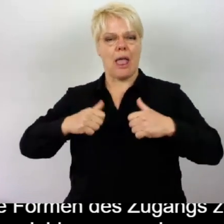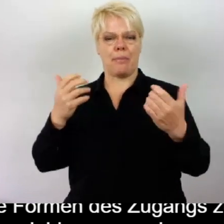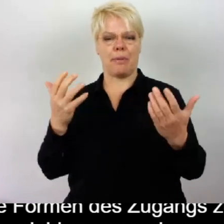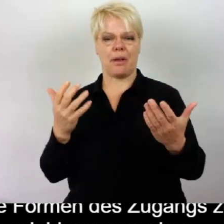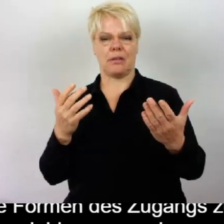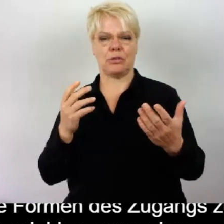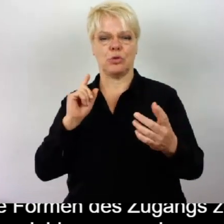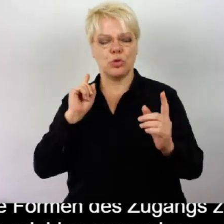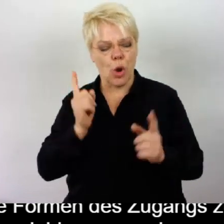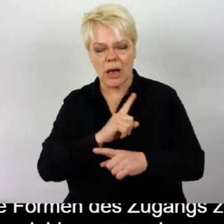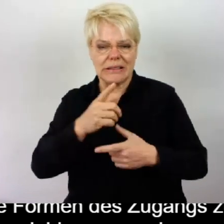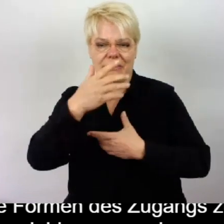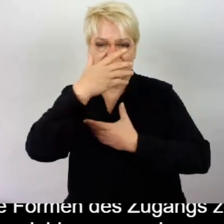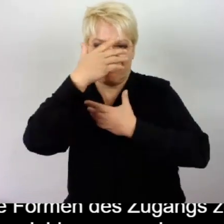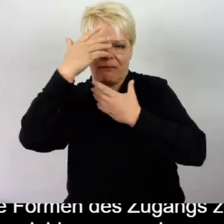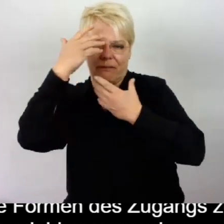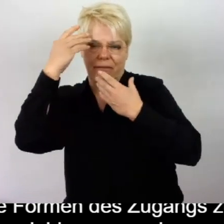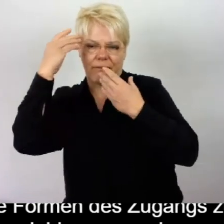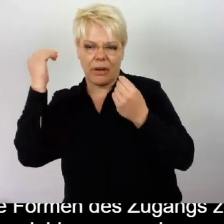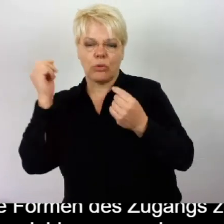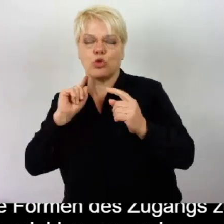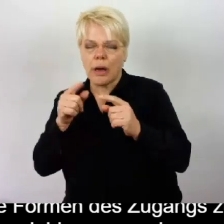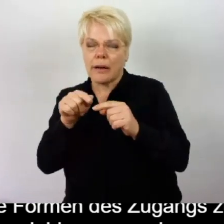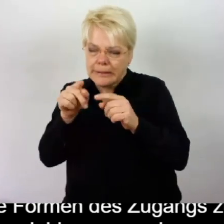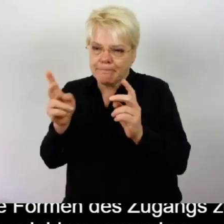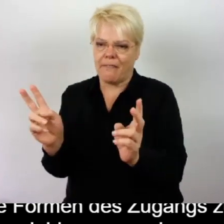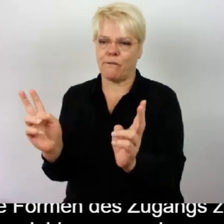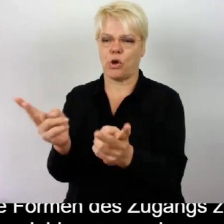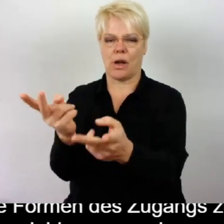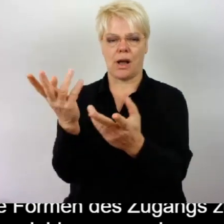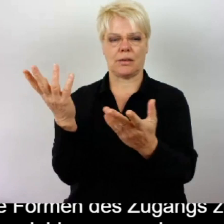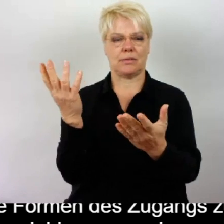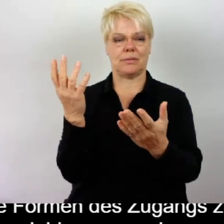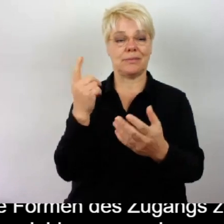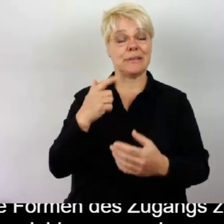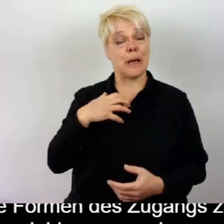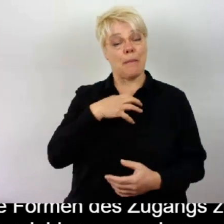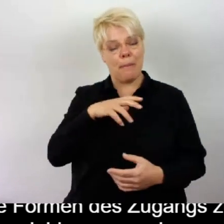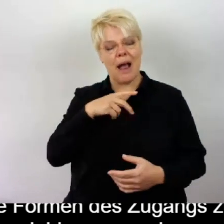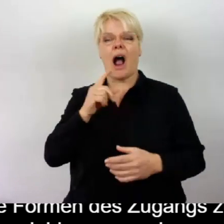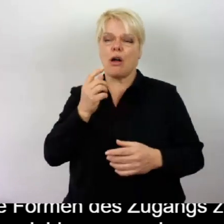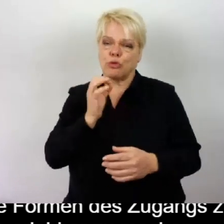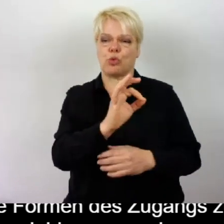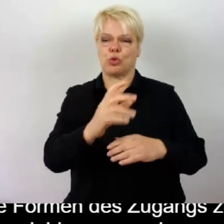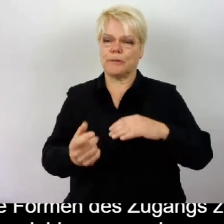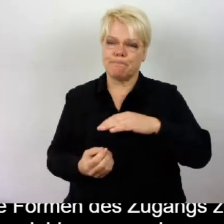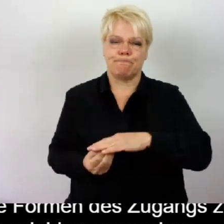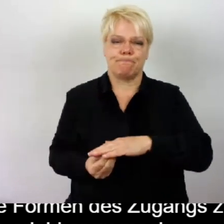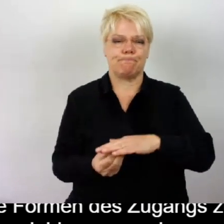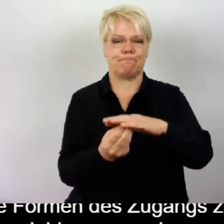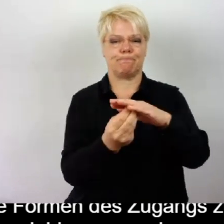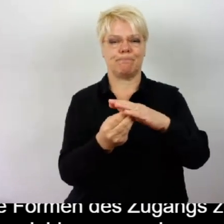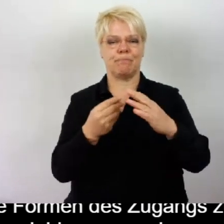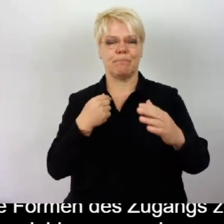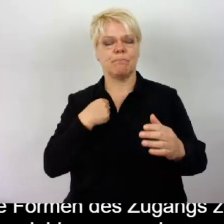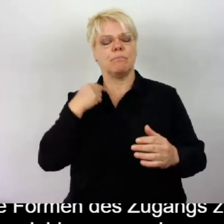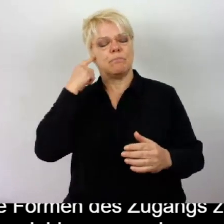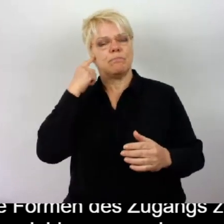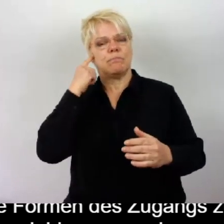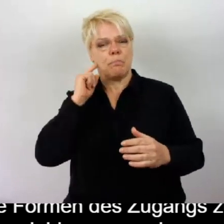nur systemrelevant, sondern sie ist auch gesellschaftsstärkend unterhalten. Insofern ist der heutige Ansatz jetzt nicht nur